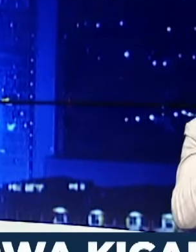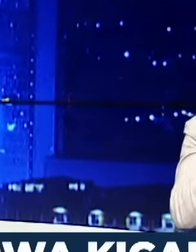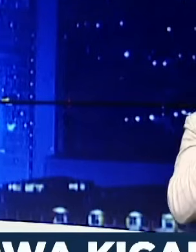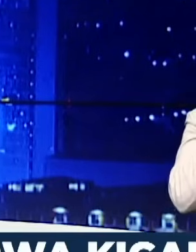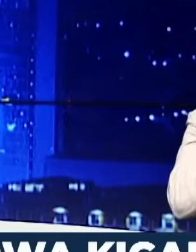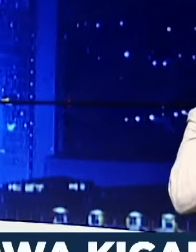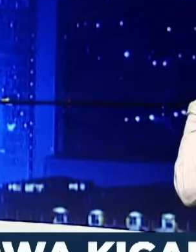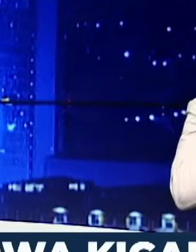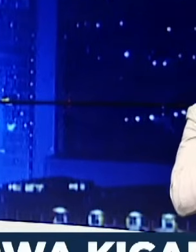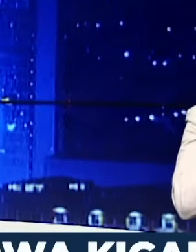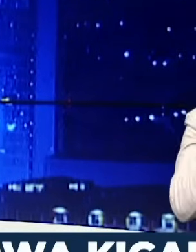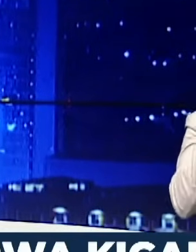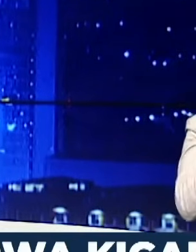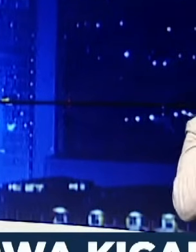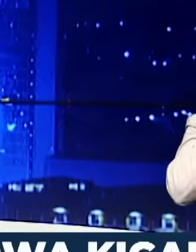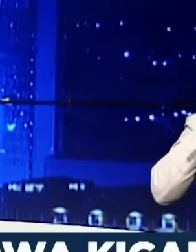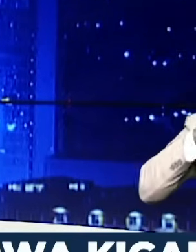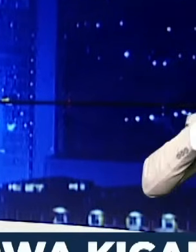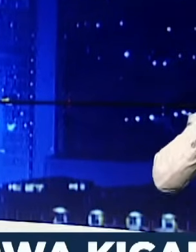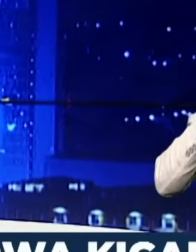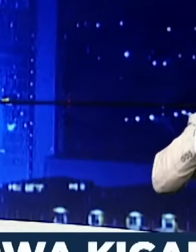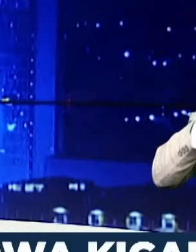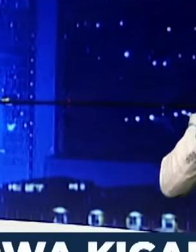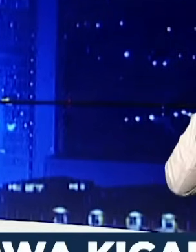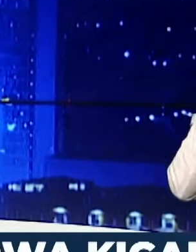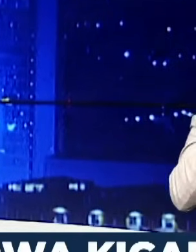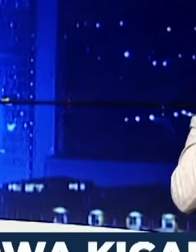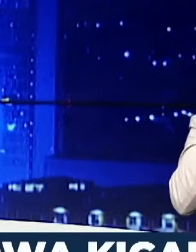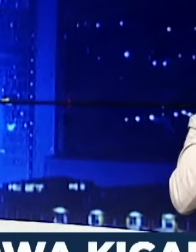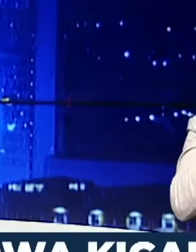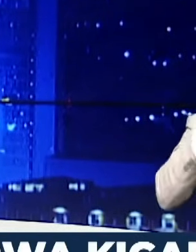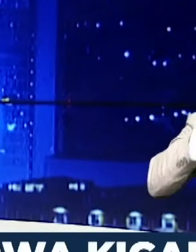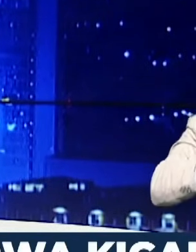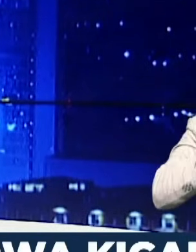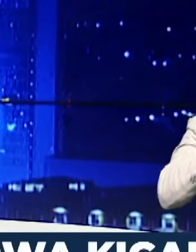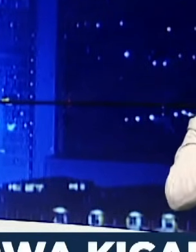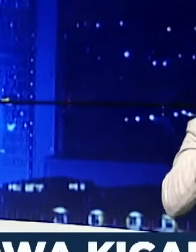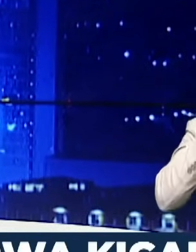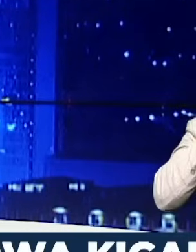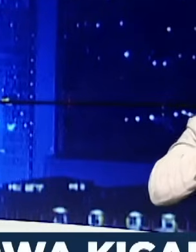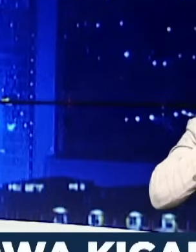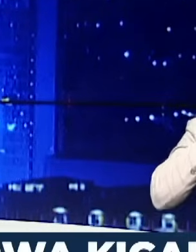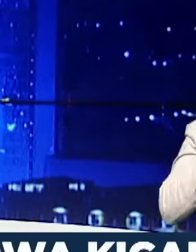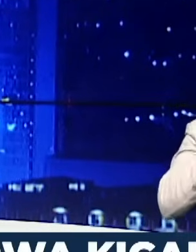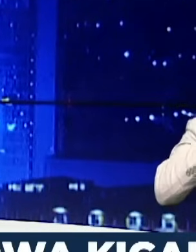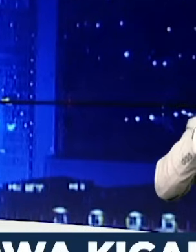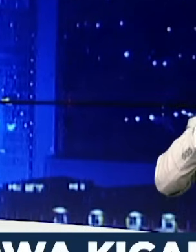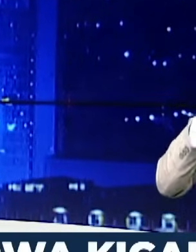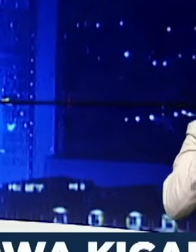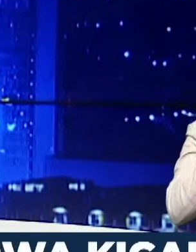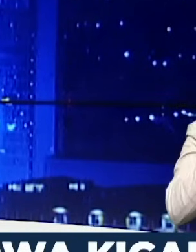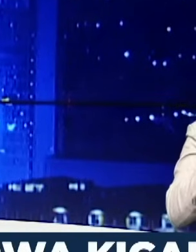n'abapfobya n'abagira ihakana iryo ari ryo ryose kugira ngo hatazagira ahongera kuba genocide. Jean Paul Maniraho ari kumwe na Safari